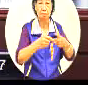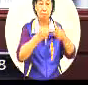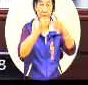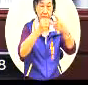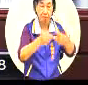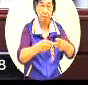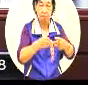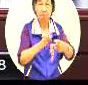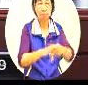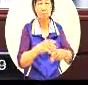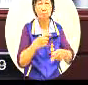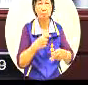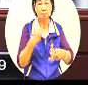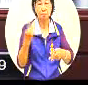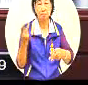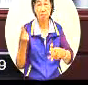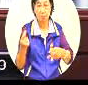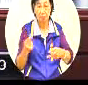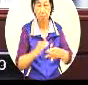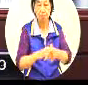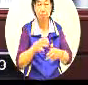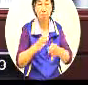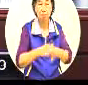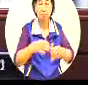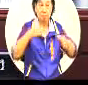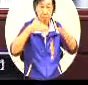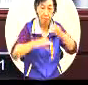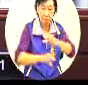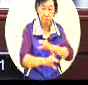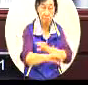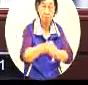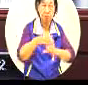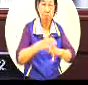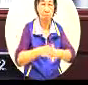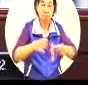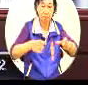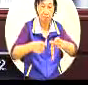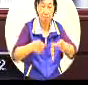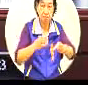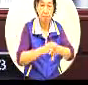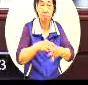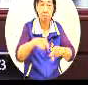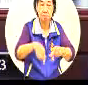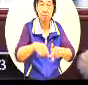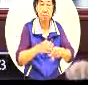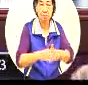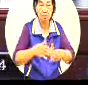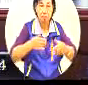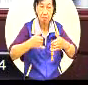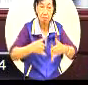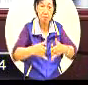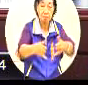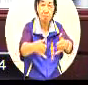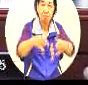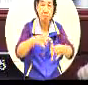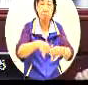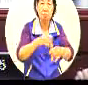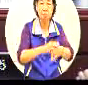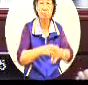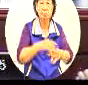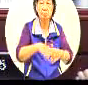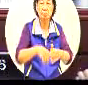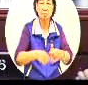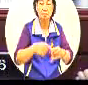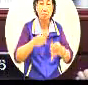关心我们的过港隧道。过港隧道这个期限很快，虽然港务公司愿